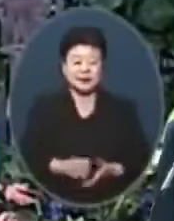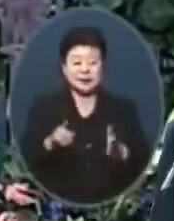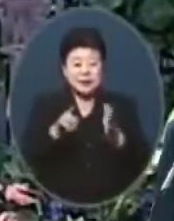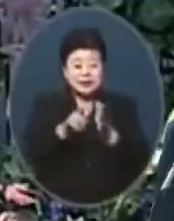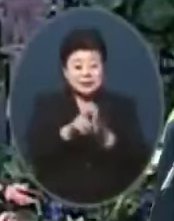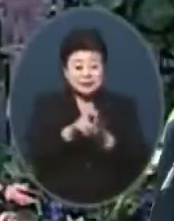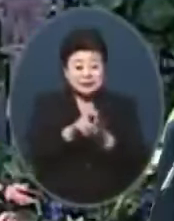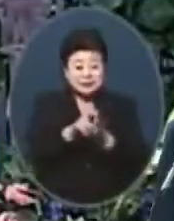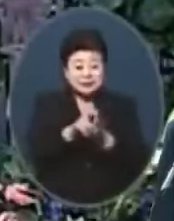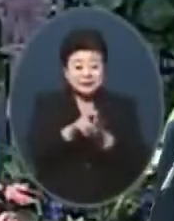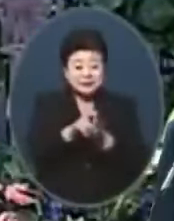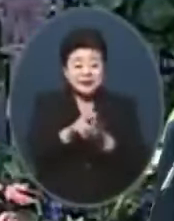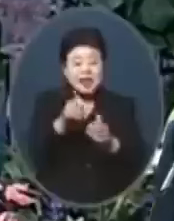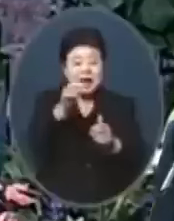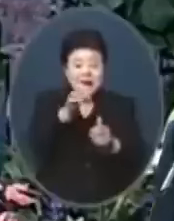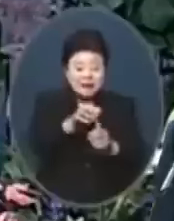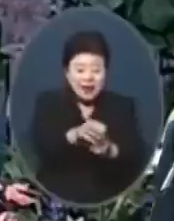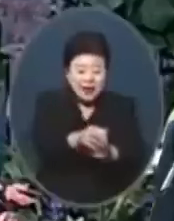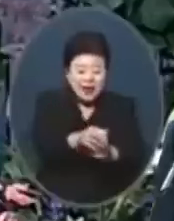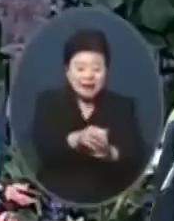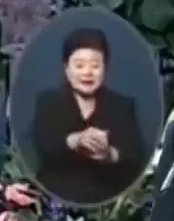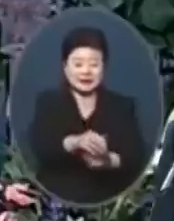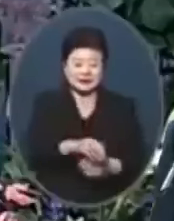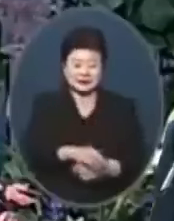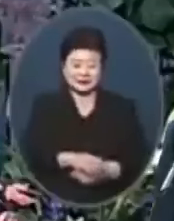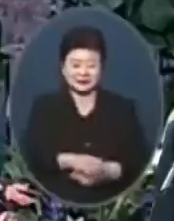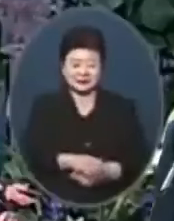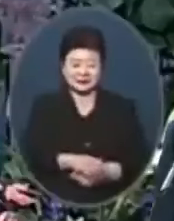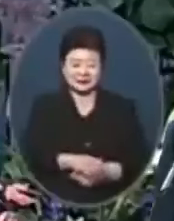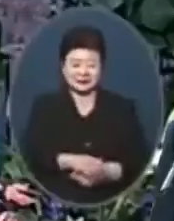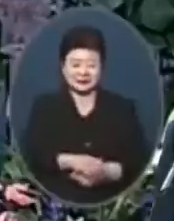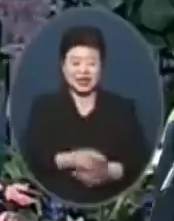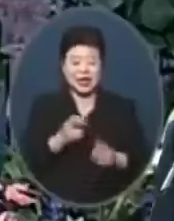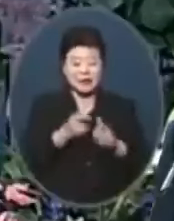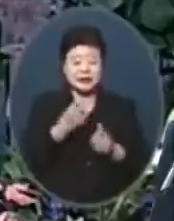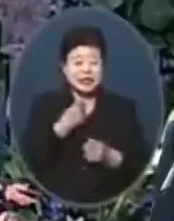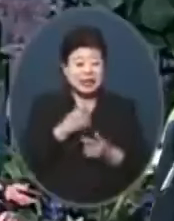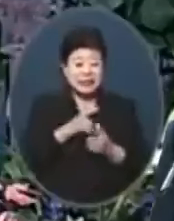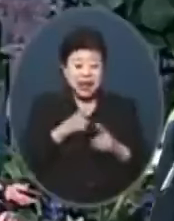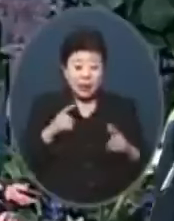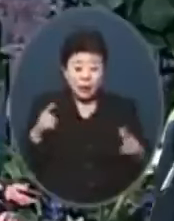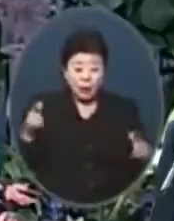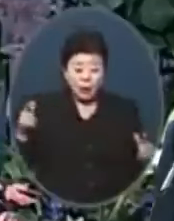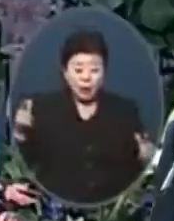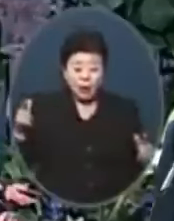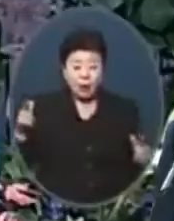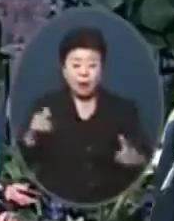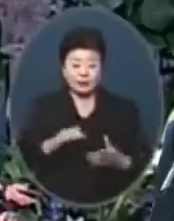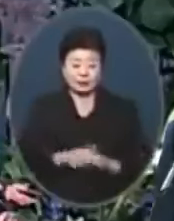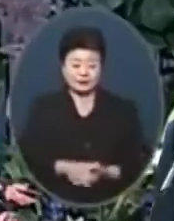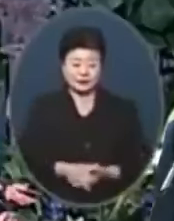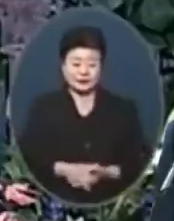믿음이란 맡길 수 있는 것, 다시 말하자면 배신당하지 않는